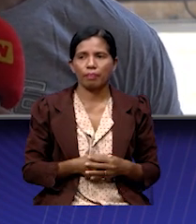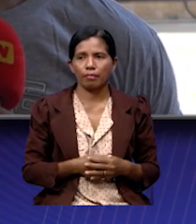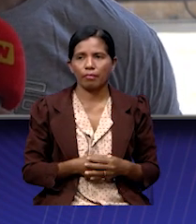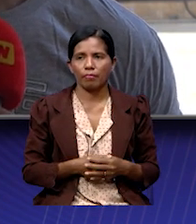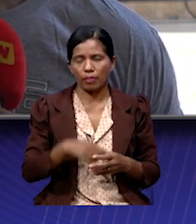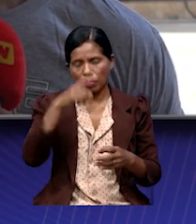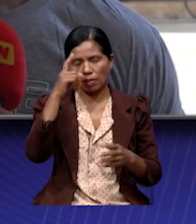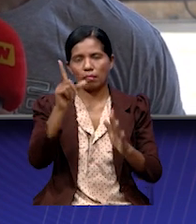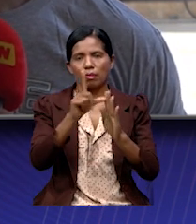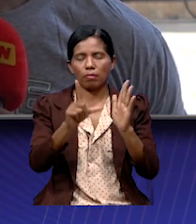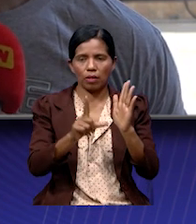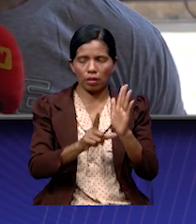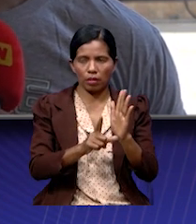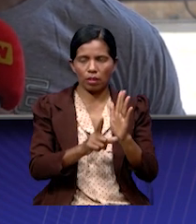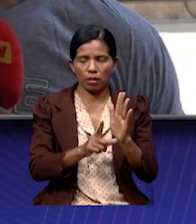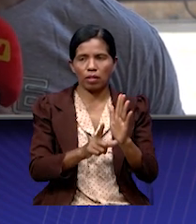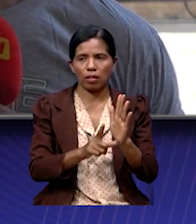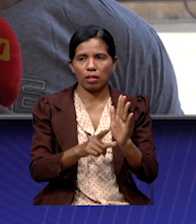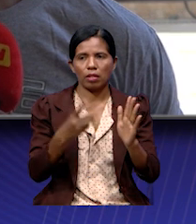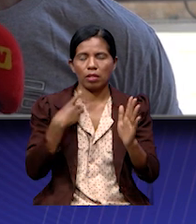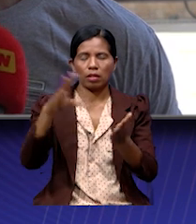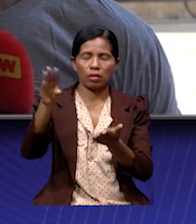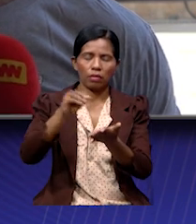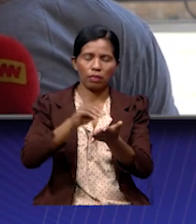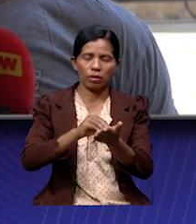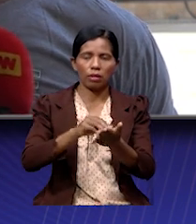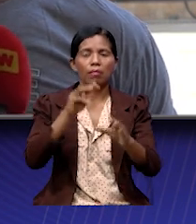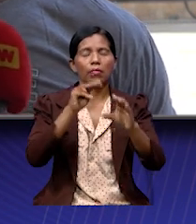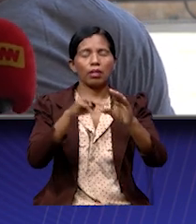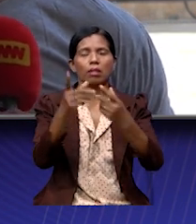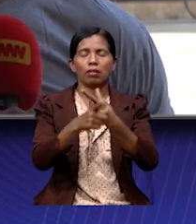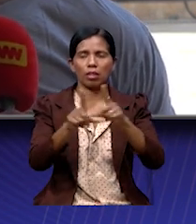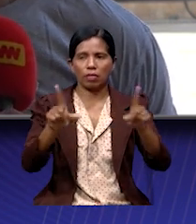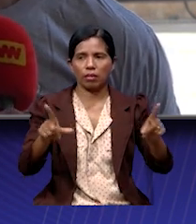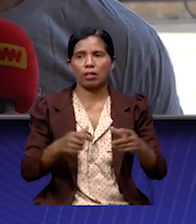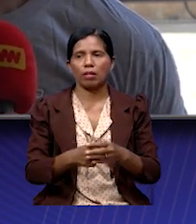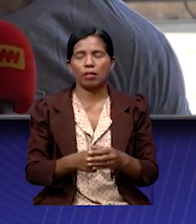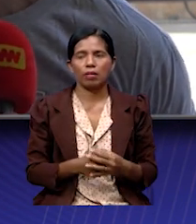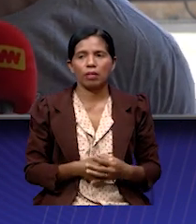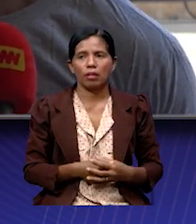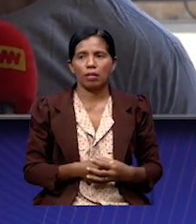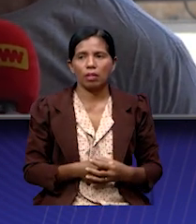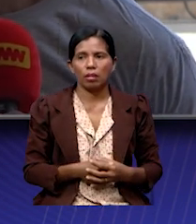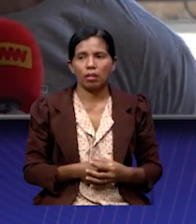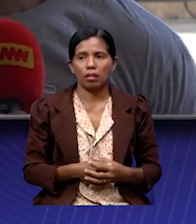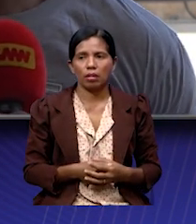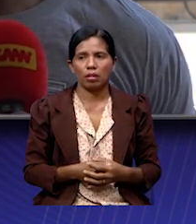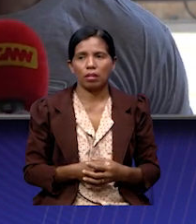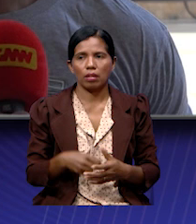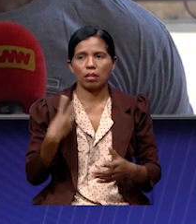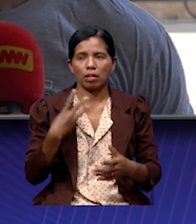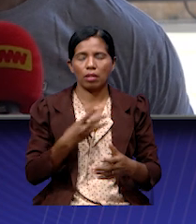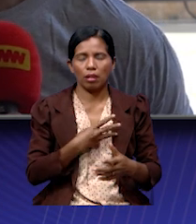lei, lei ho ita adopta mercado libre. Ami ikat anisam pengecer, ami anisam iya